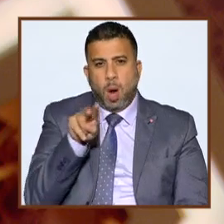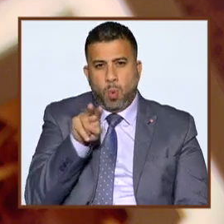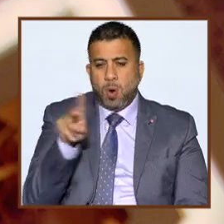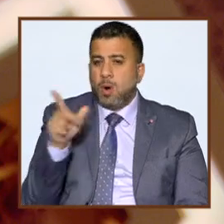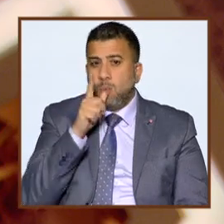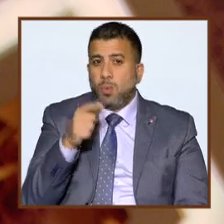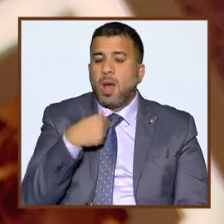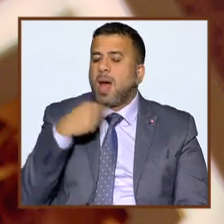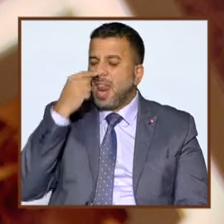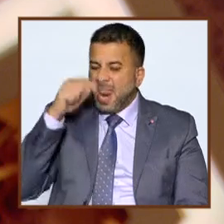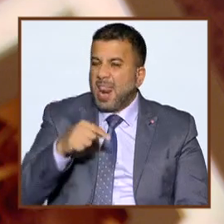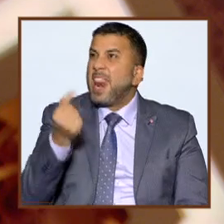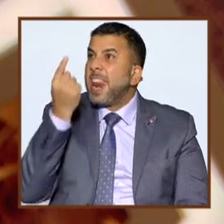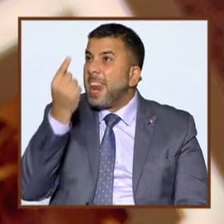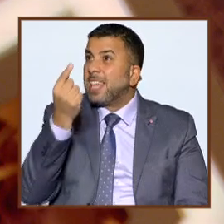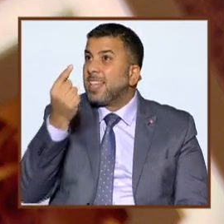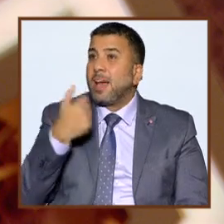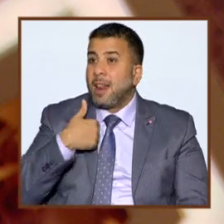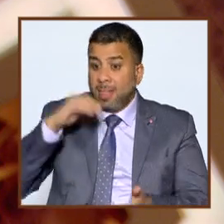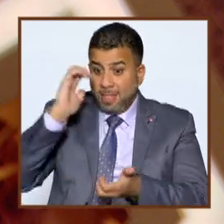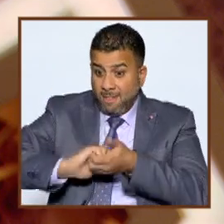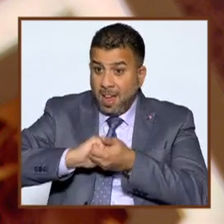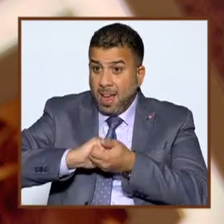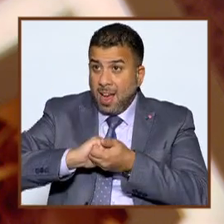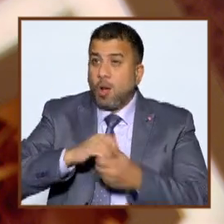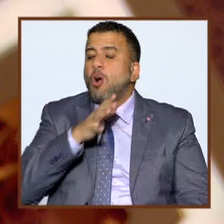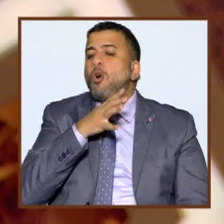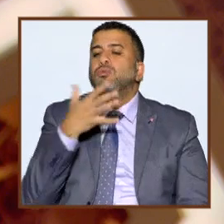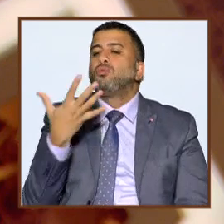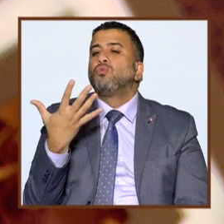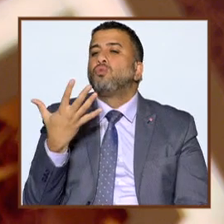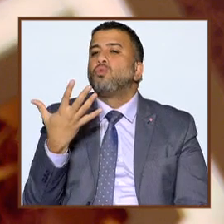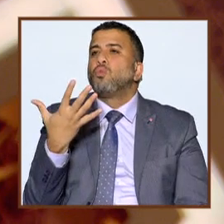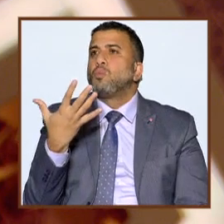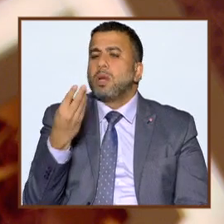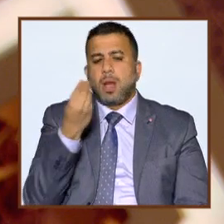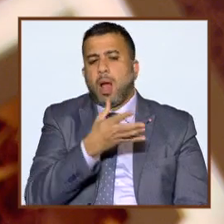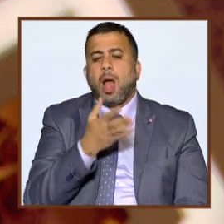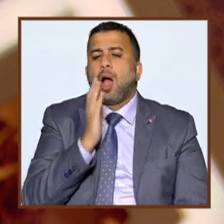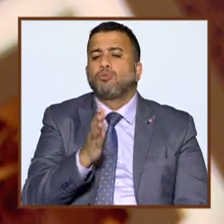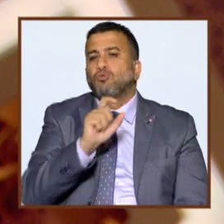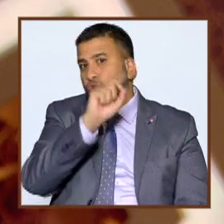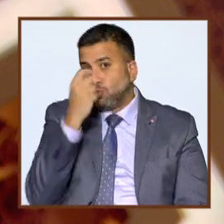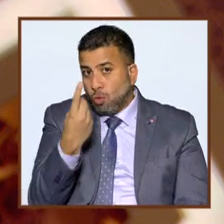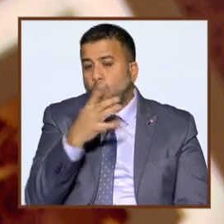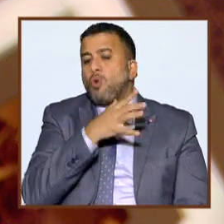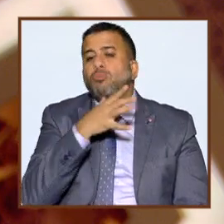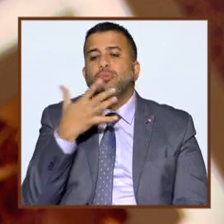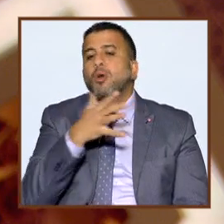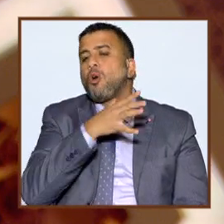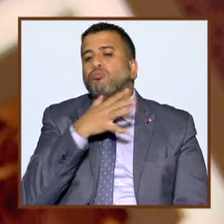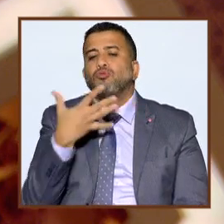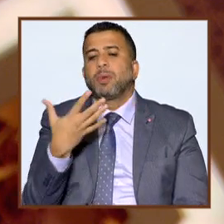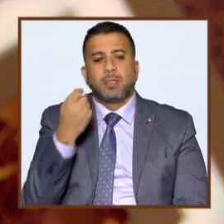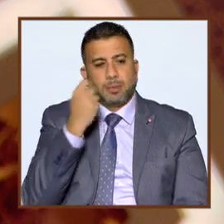ذلك، ويسأل طبعا عن الاستمرار وغير الاستمرار. عبد الله من السعودية بارك الله فيك ورضي الله عنك، أخي الفاضل